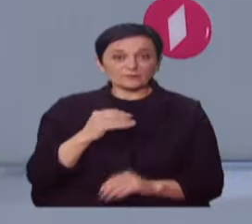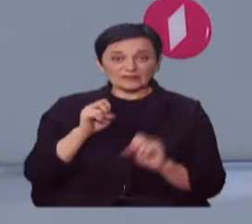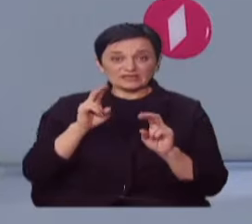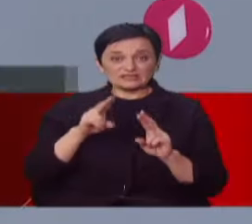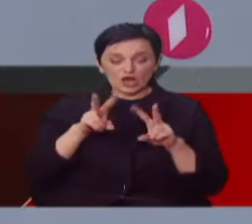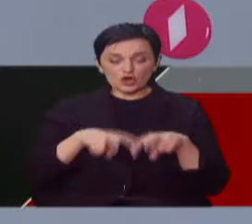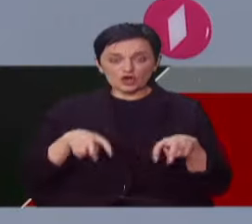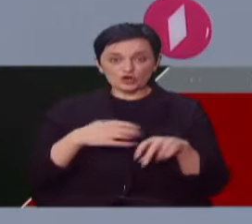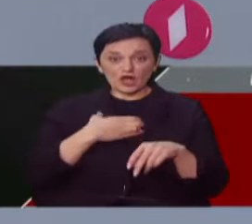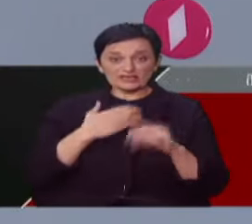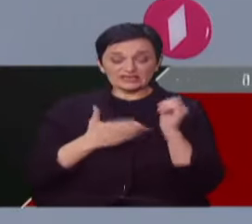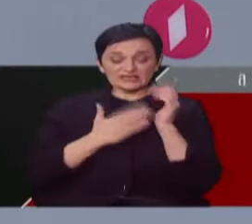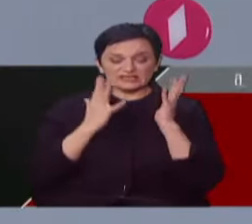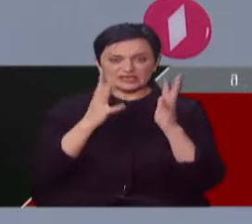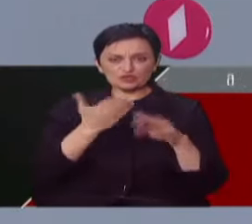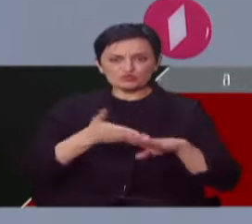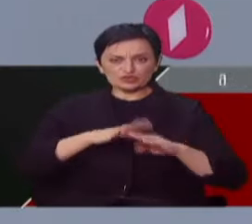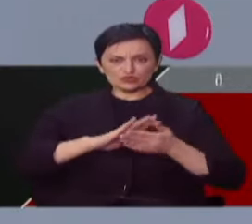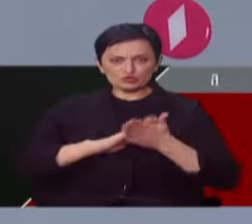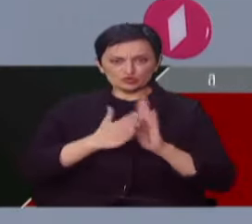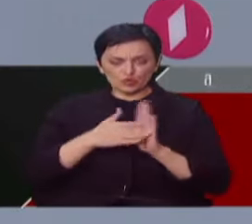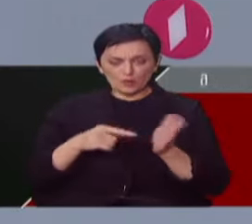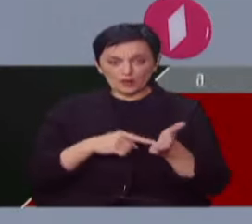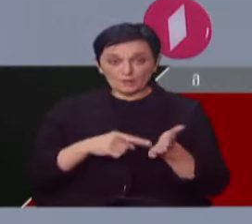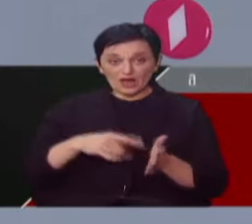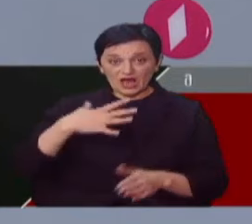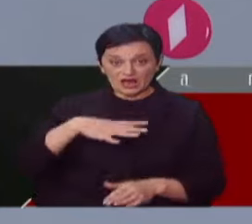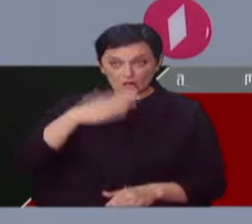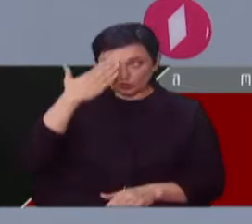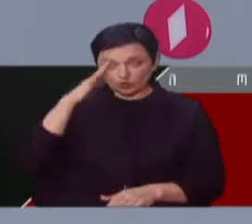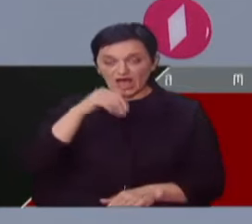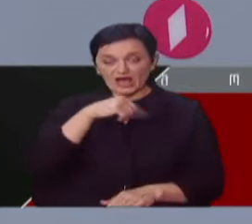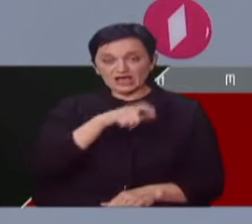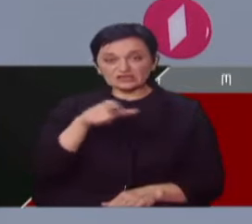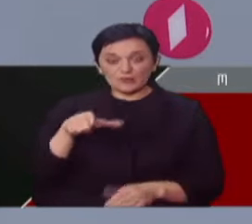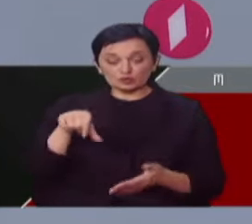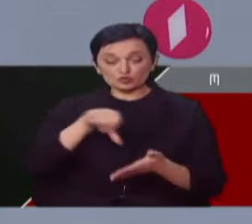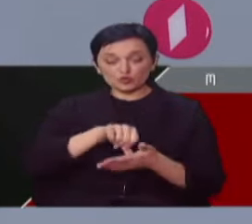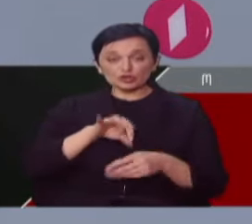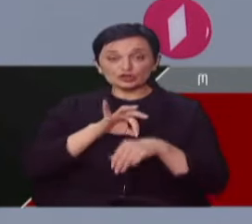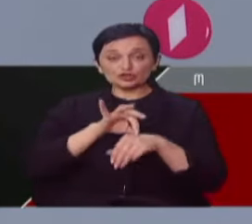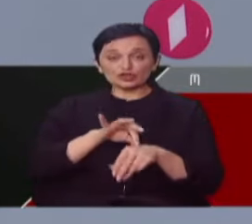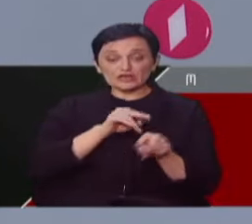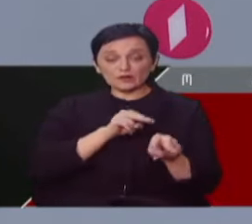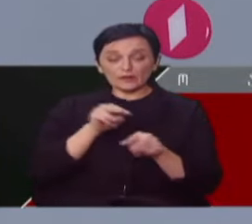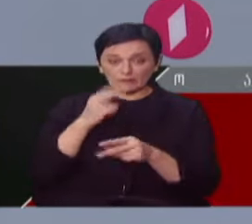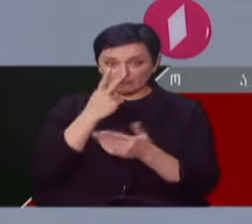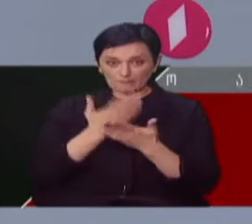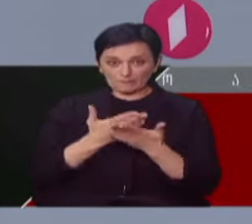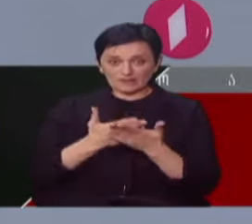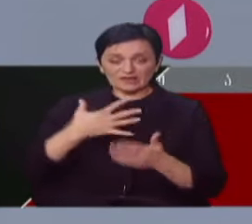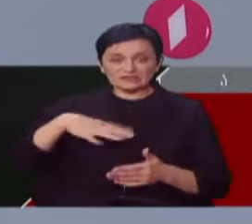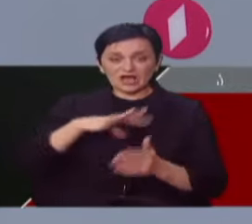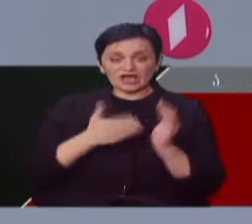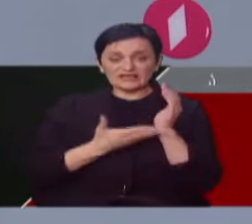საგანგაშო კვლევა, რომელიც დღის საფარში არსებულ მძიმე მდგომარეობაზე მიუთითებს, ქართველი და უცხოელი ექსპერტების მონაწილეობით ჩატარებულმა მონიტორინგმა აჩვენა, რომ